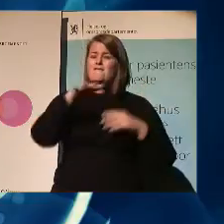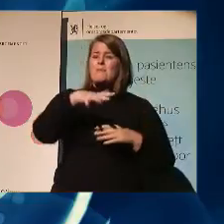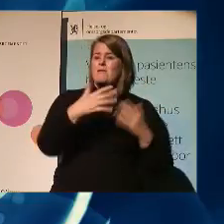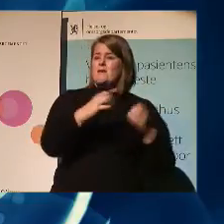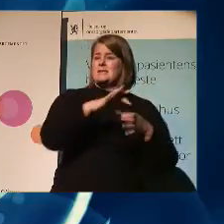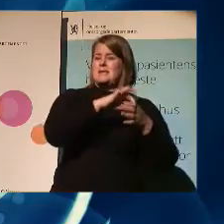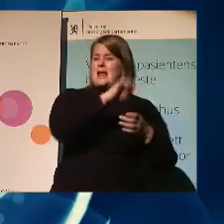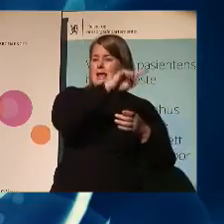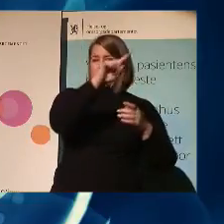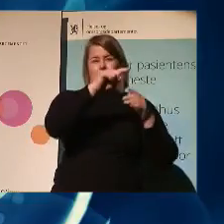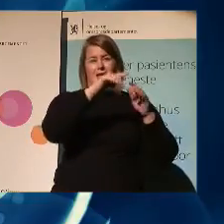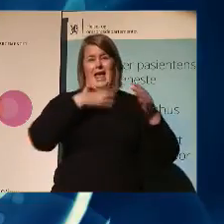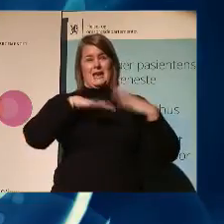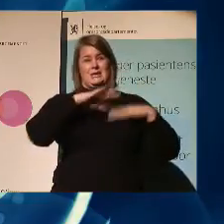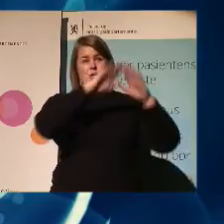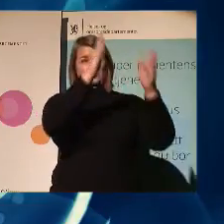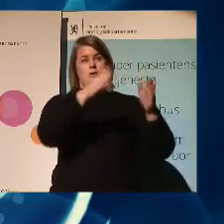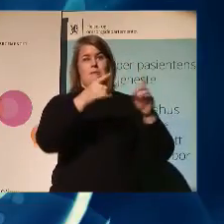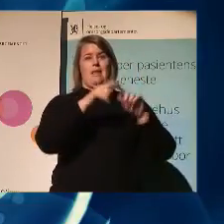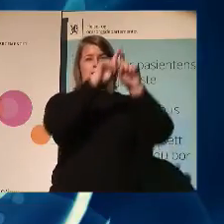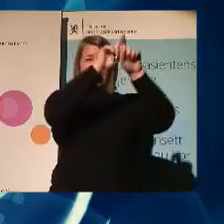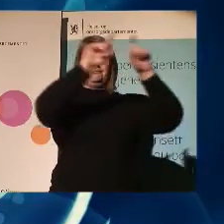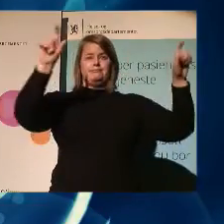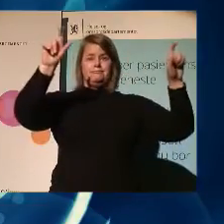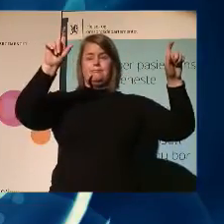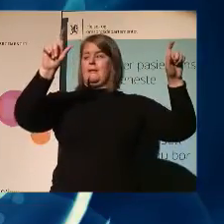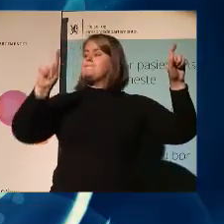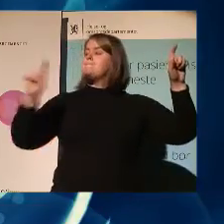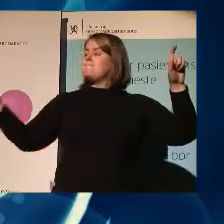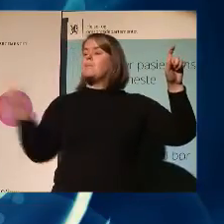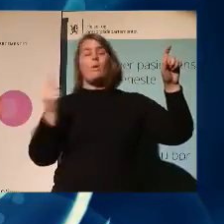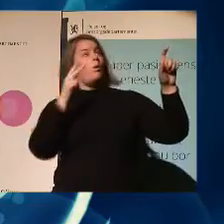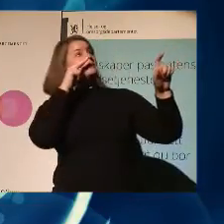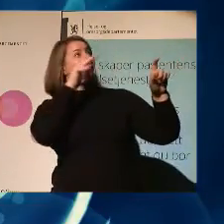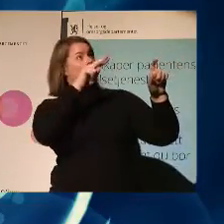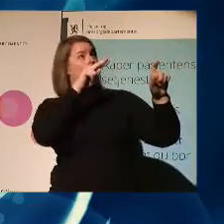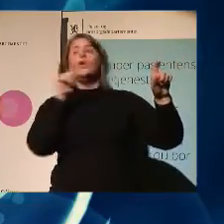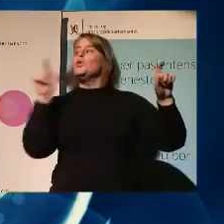annet i helsehuset sitt, men over døra står det til pasienten, du har kommet rett.